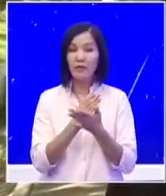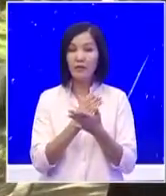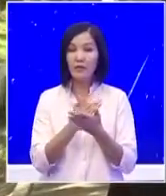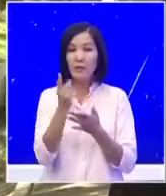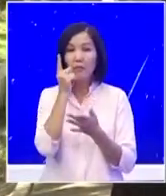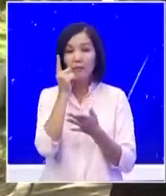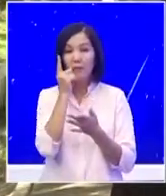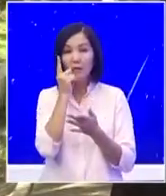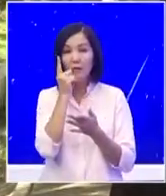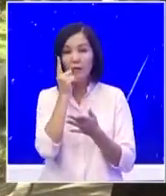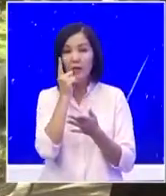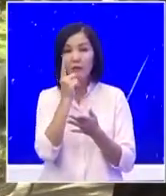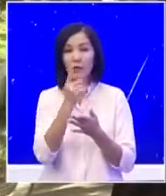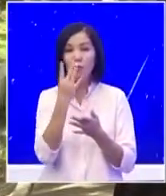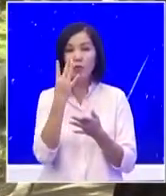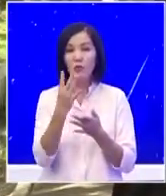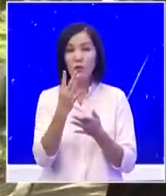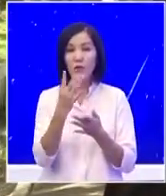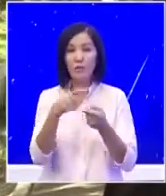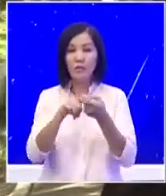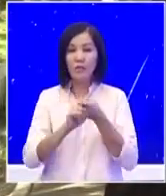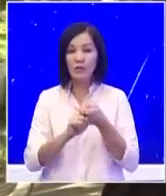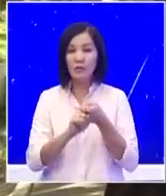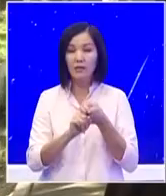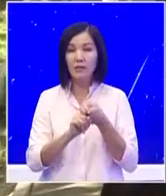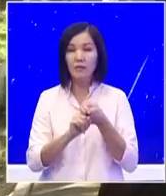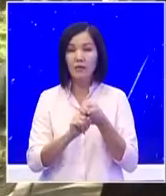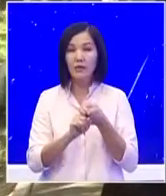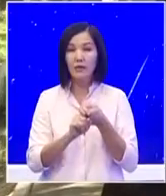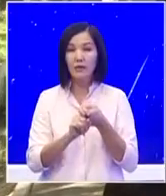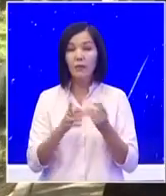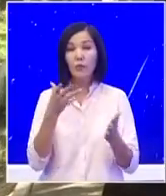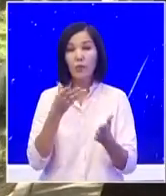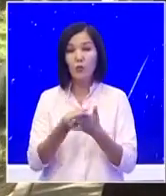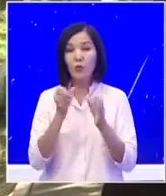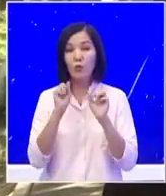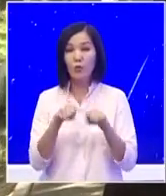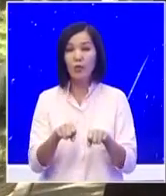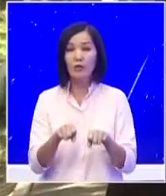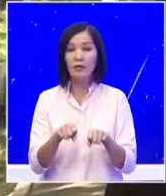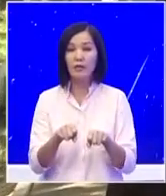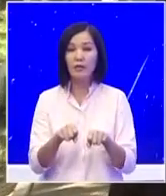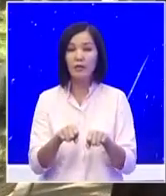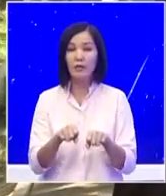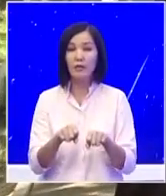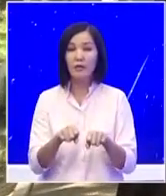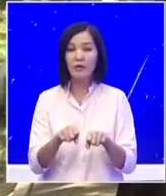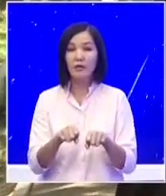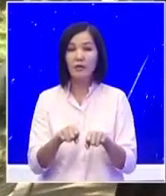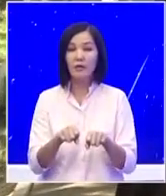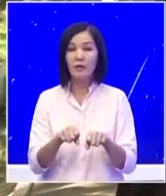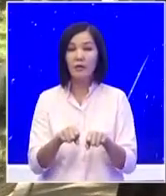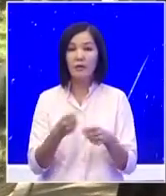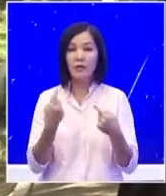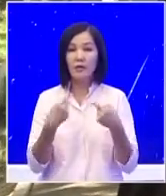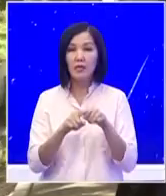мобильдік приложениялар бар, 4 түрі, сол 4 түрін скачивать етіп, біреуін сол арқылы төлеуге болады. Одан кейін жаңағы NFC технология